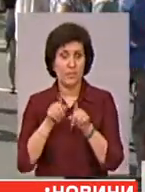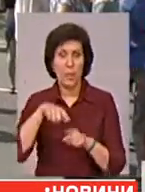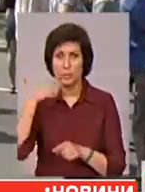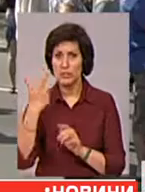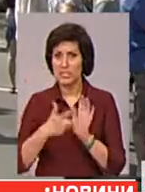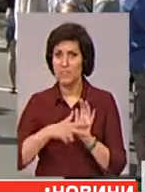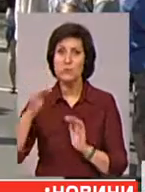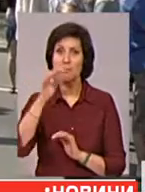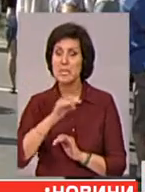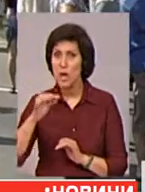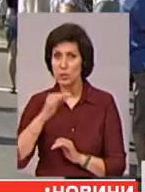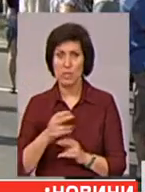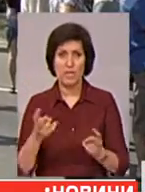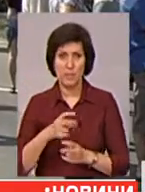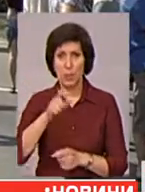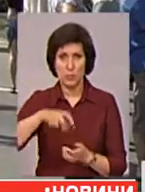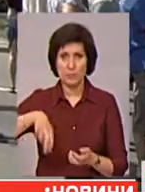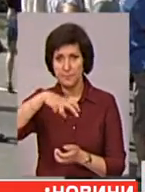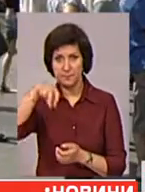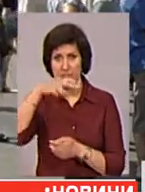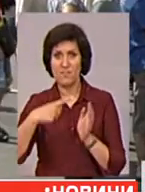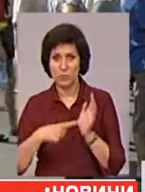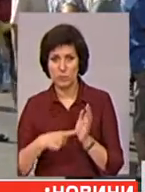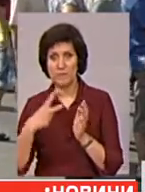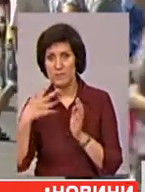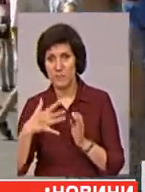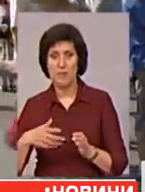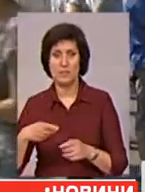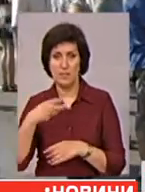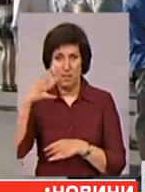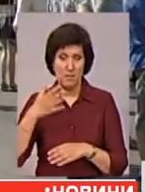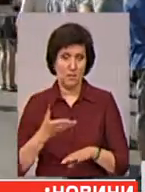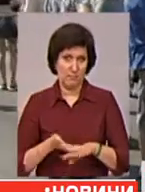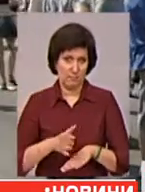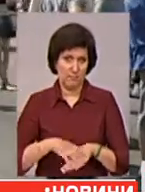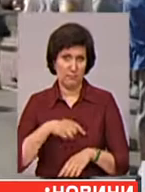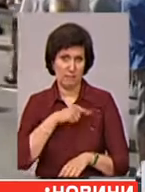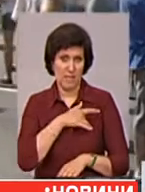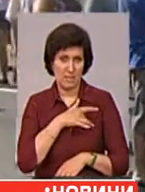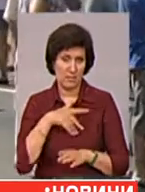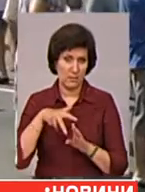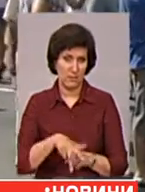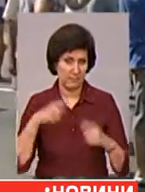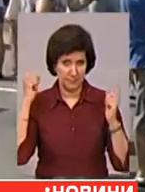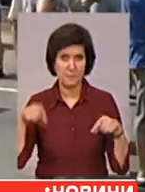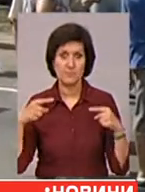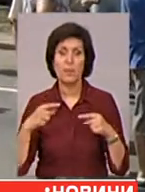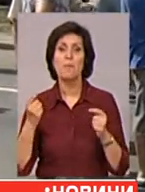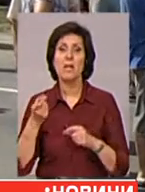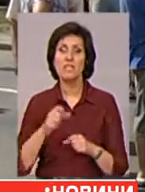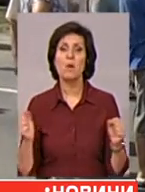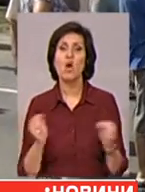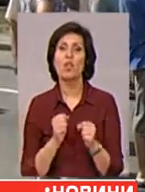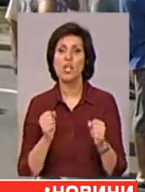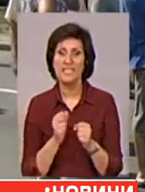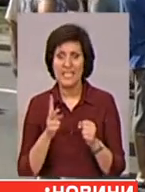жару, 38 градусов, необходимо людям на 25-26 этаж ходить пешком, но нагрузка на сердце просто бешеная. Мало того, холодильники